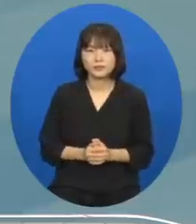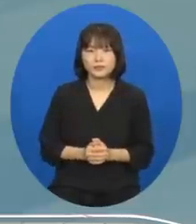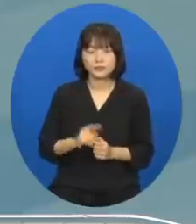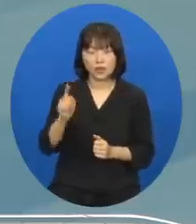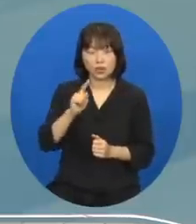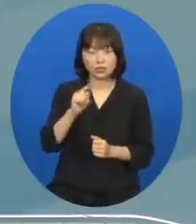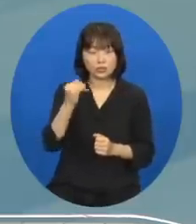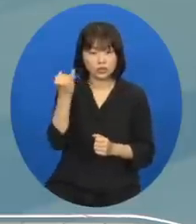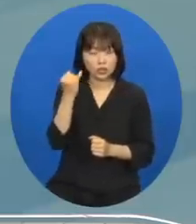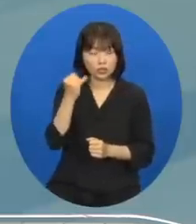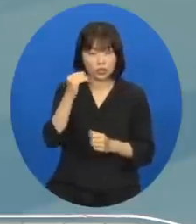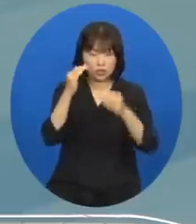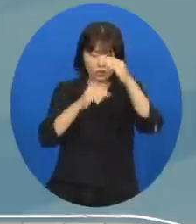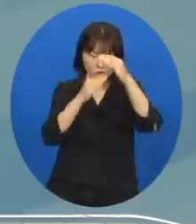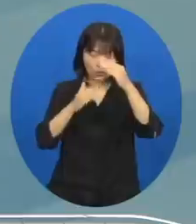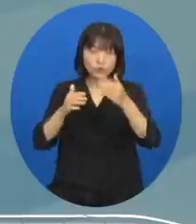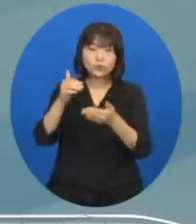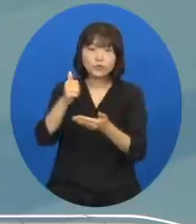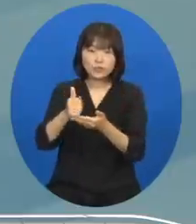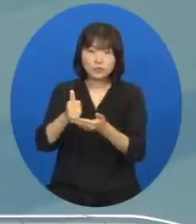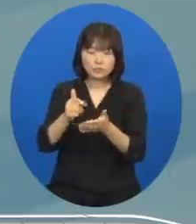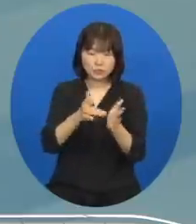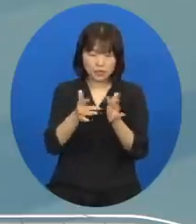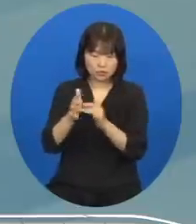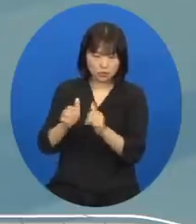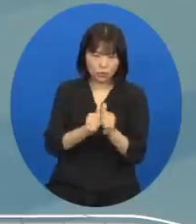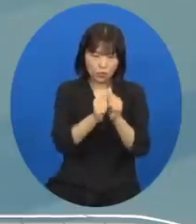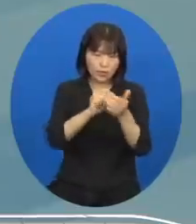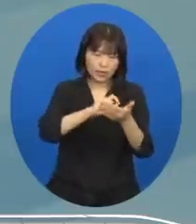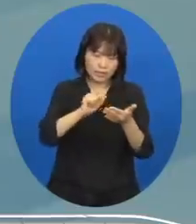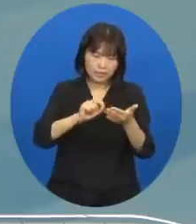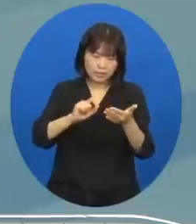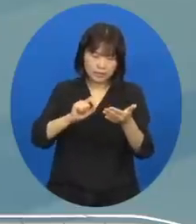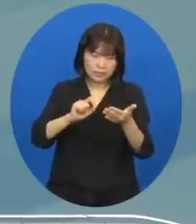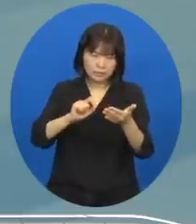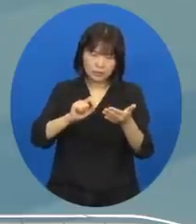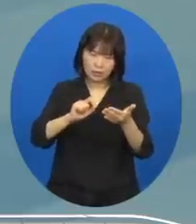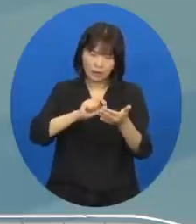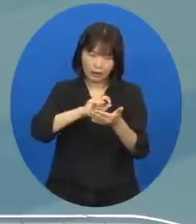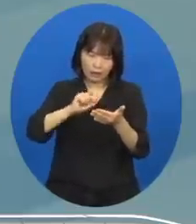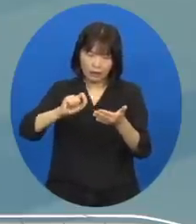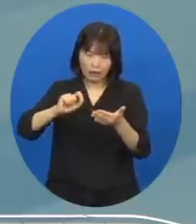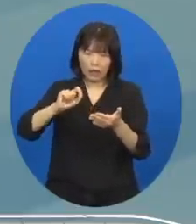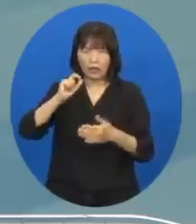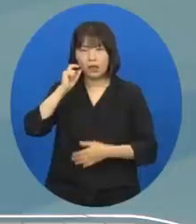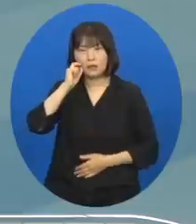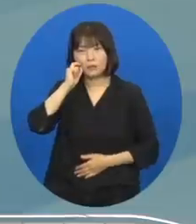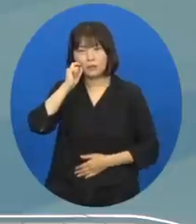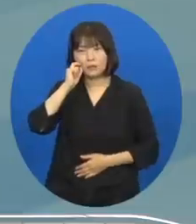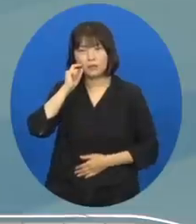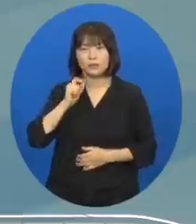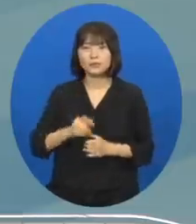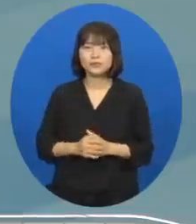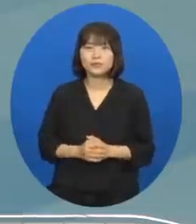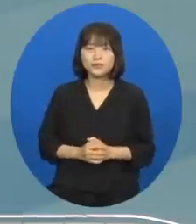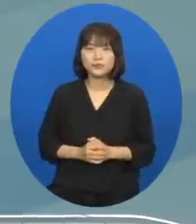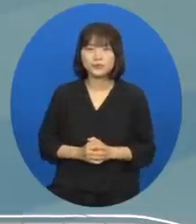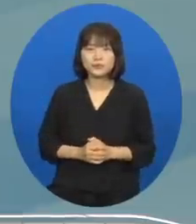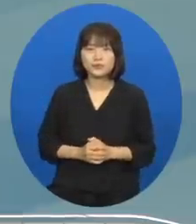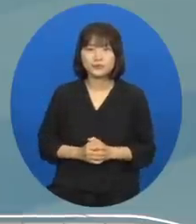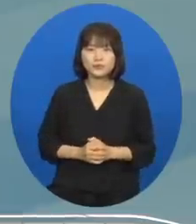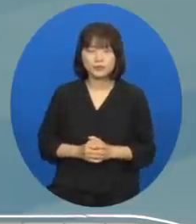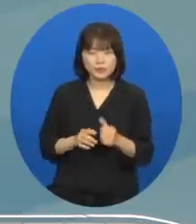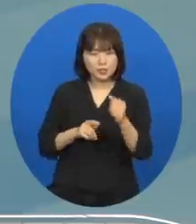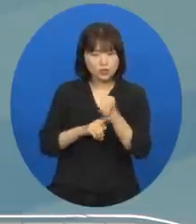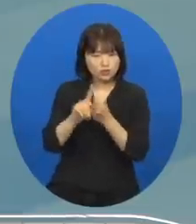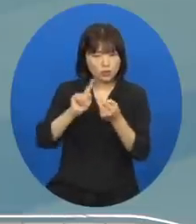여자 성도님이 예수 동행 일기를 쓰시지 못하시더라고. 근데 그